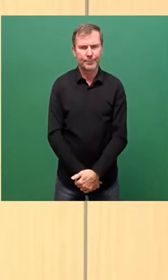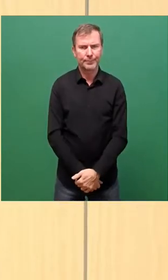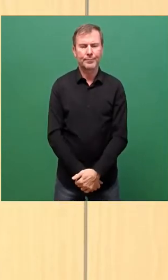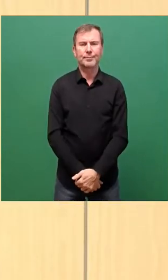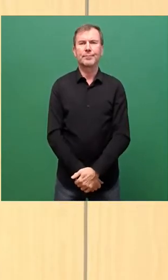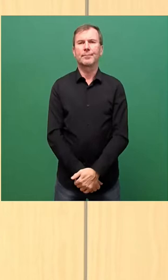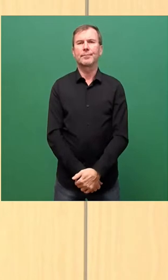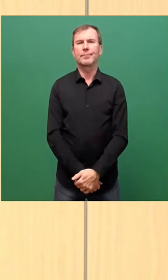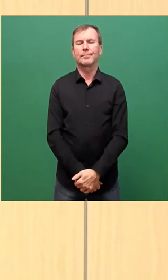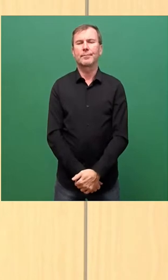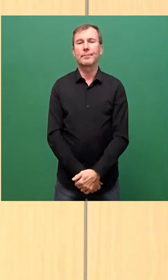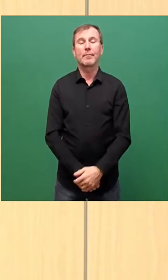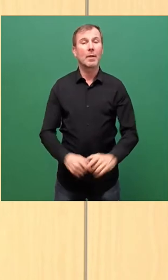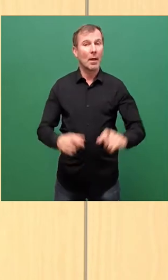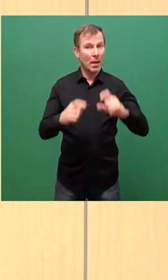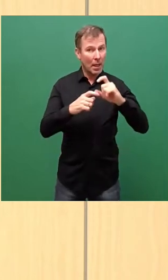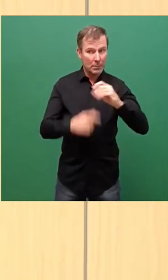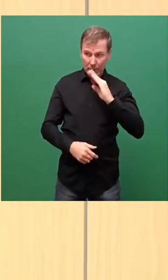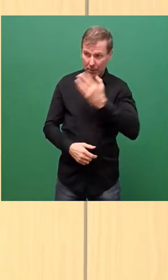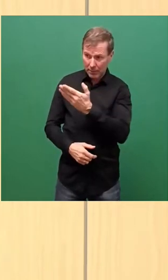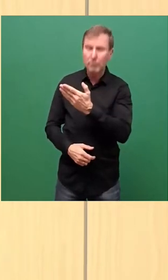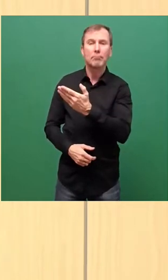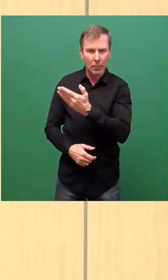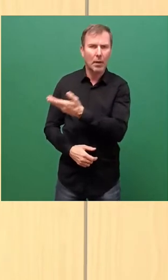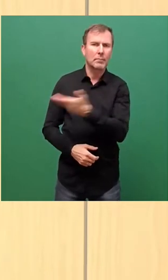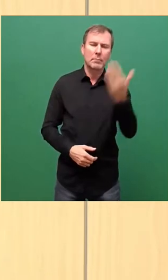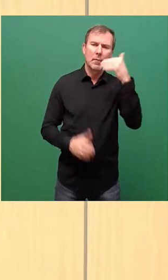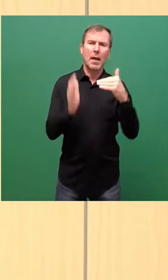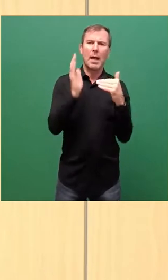Wird SPD das Wort gewünscht, Herr Engel? Bitte schön.